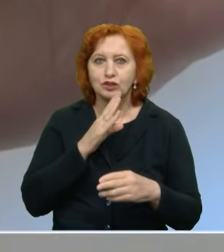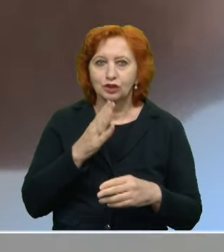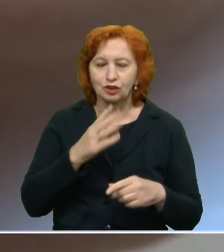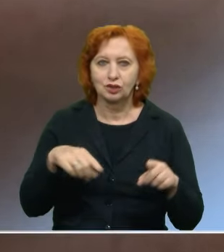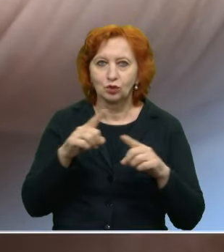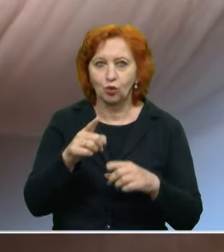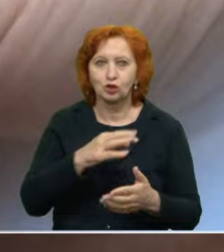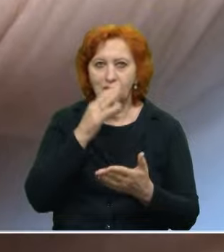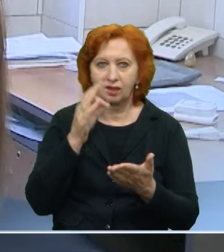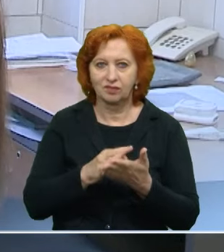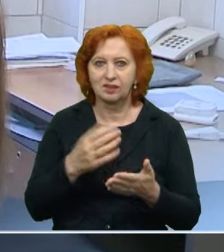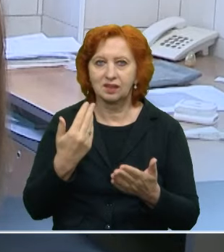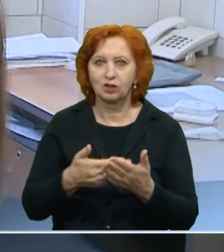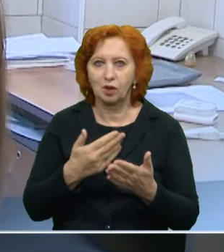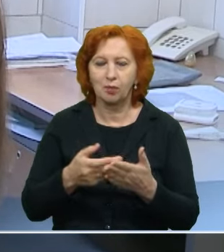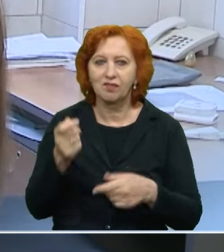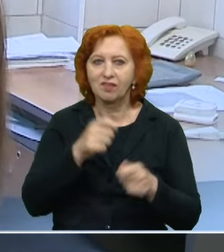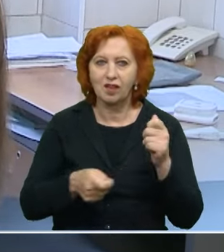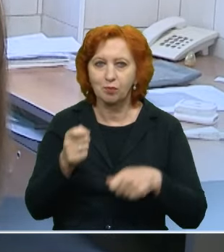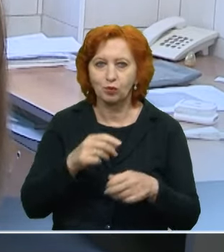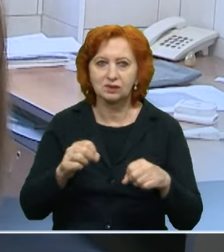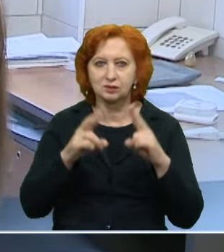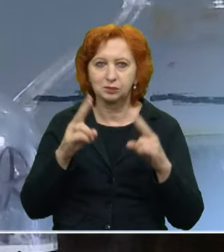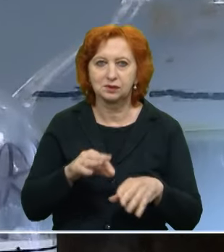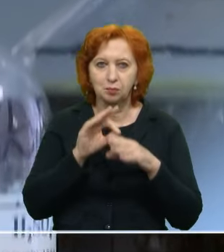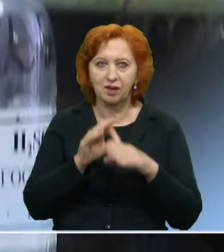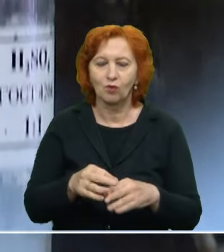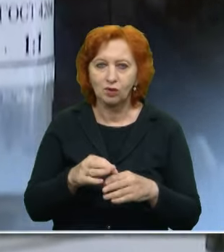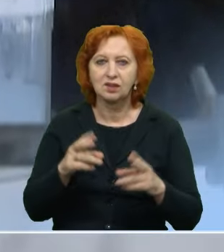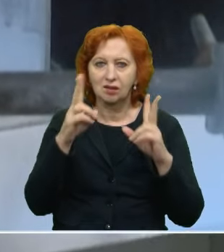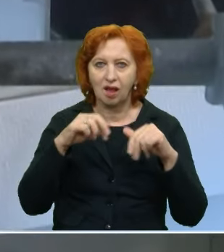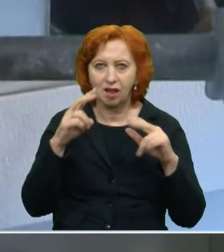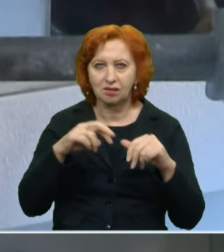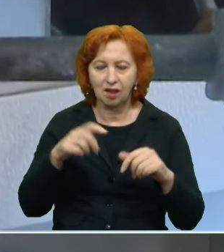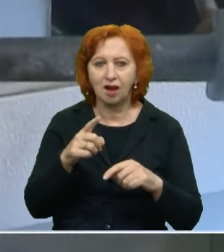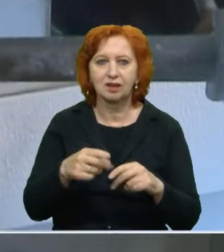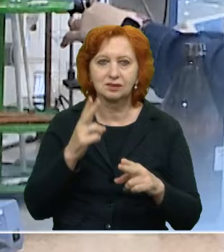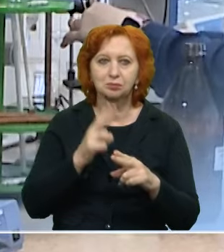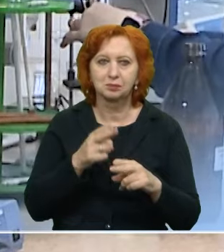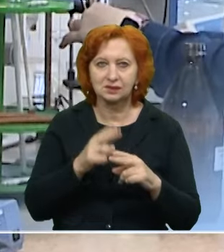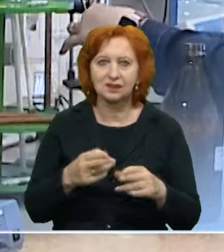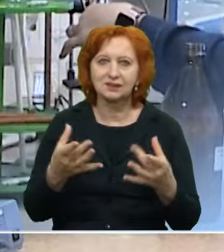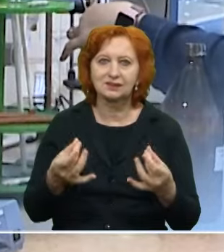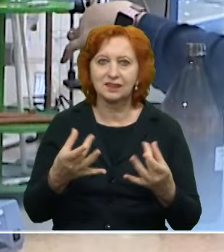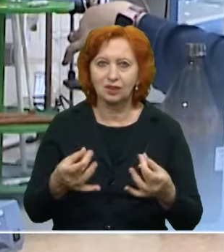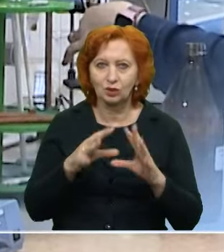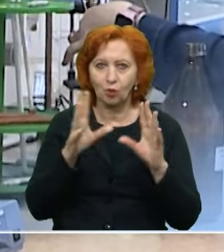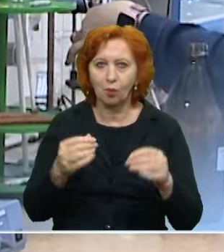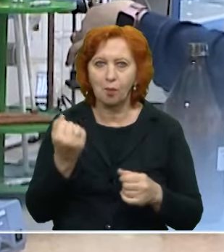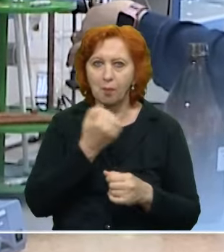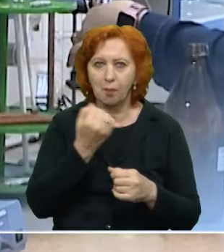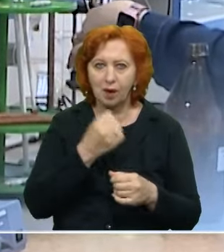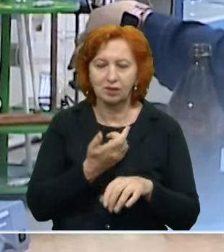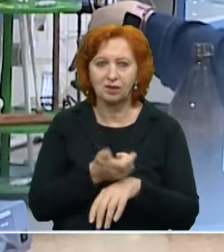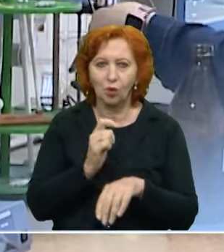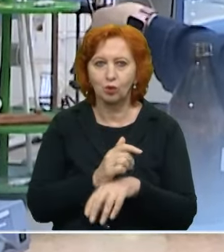большая ответственность. Например, в лаборатории специалисты проводят анализ входного контроля сырья и материалов. Здесь материалов у нас